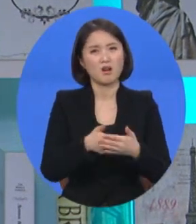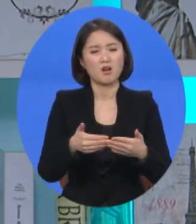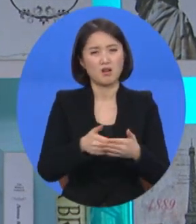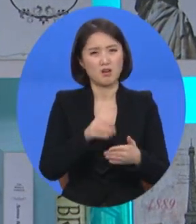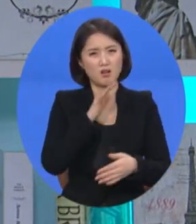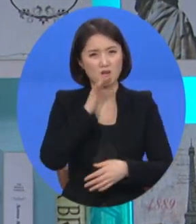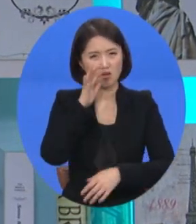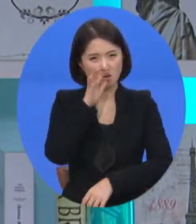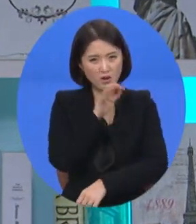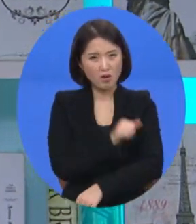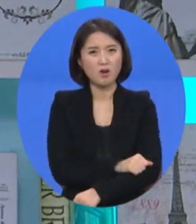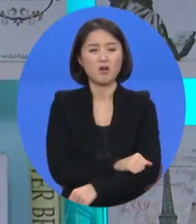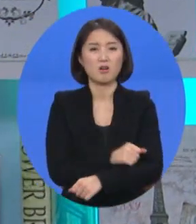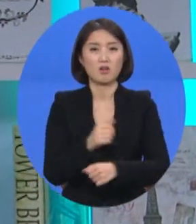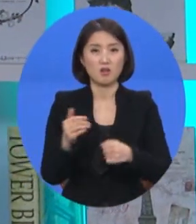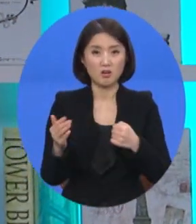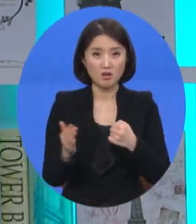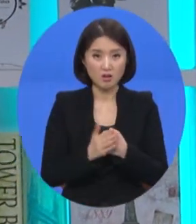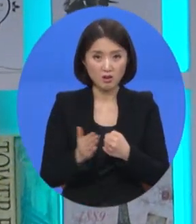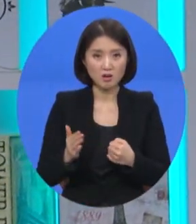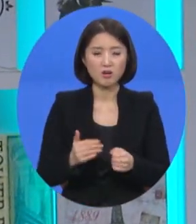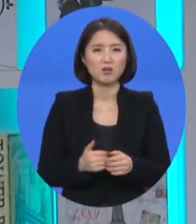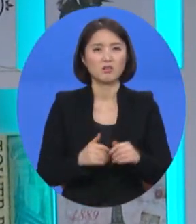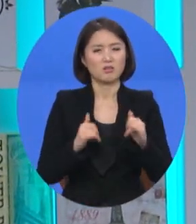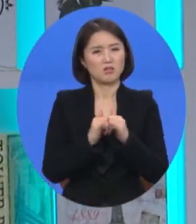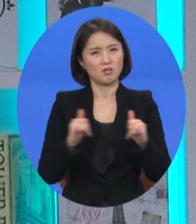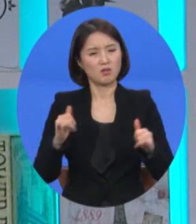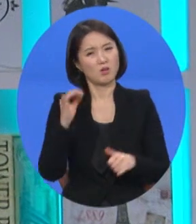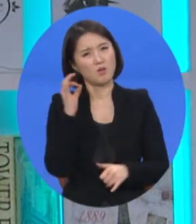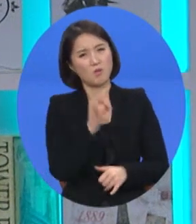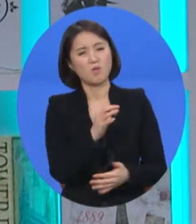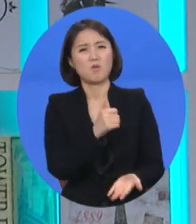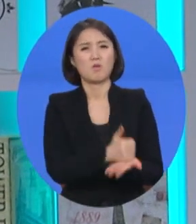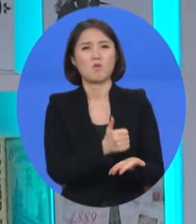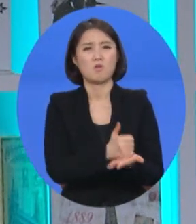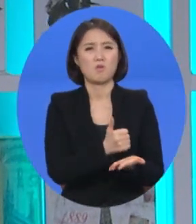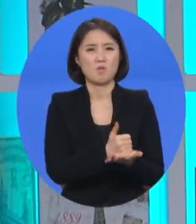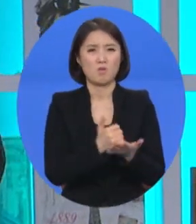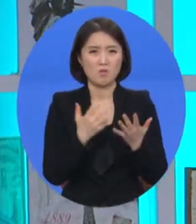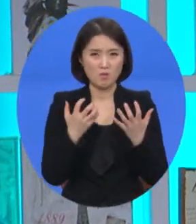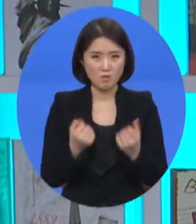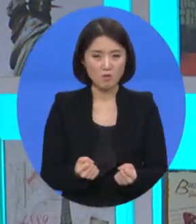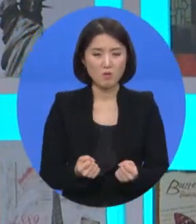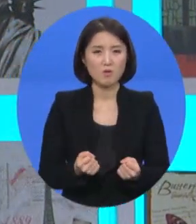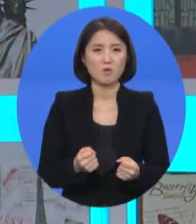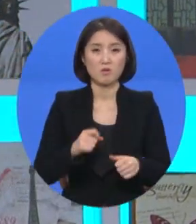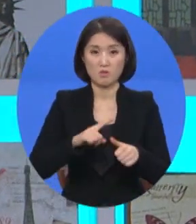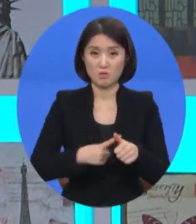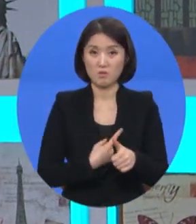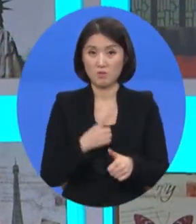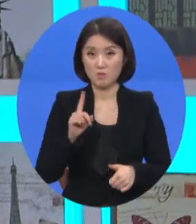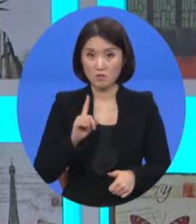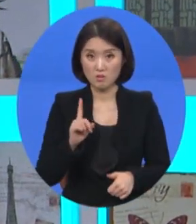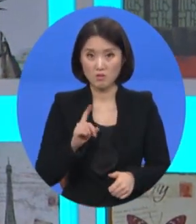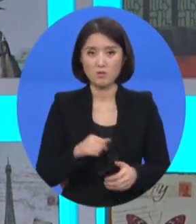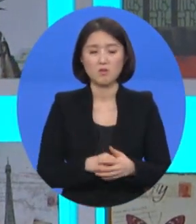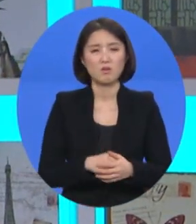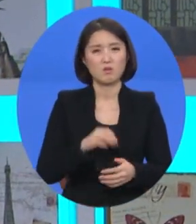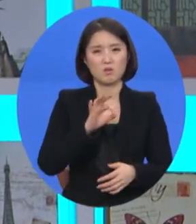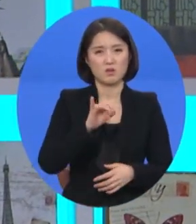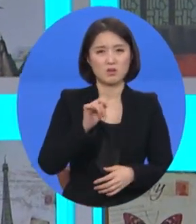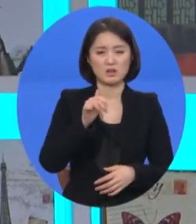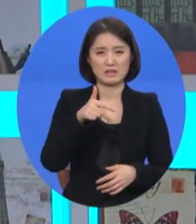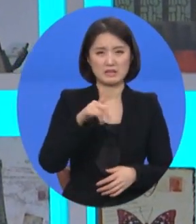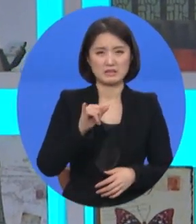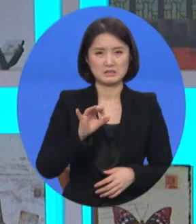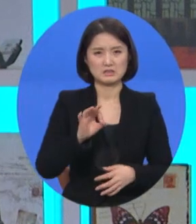있는 화가 단식으로 후대 사람들이 평가를 했는데 이 그림이 이제 이라는 분이 일화가 재미있는 일화들이 있습니다 그림